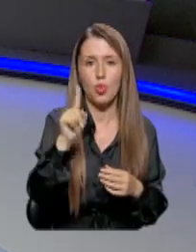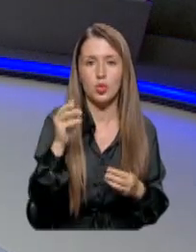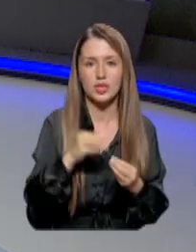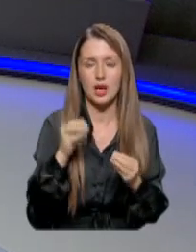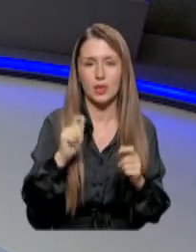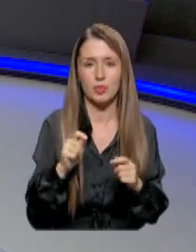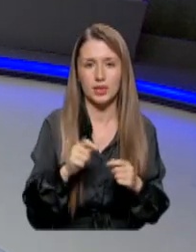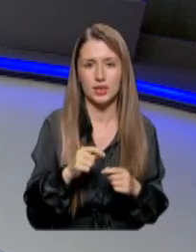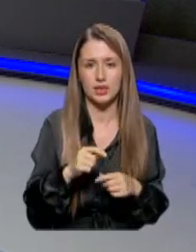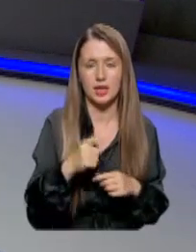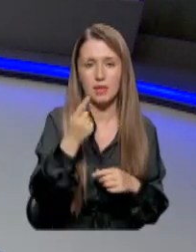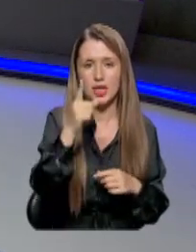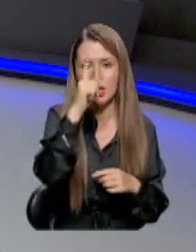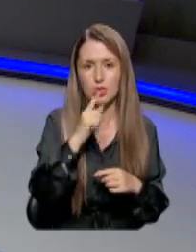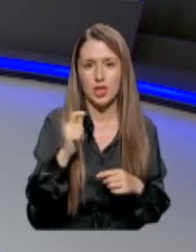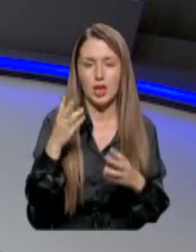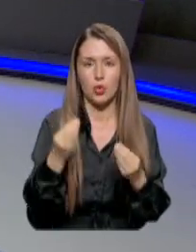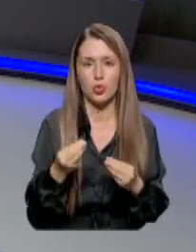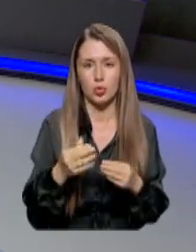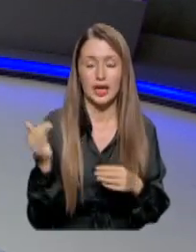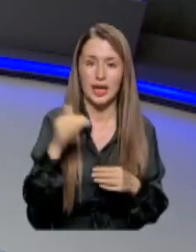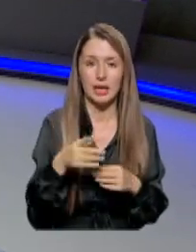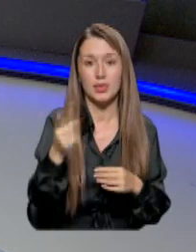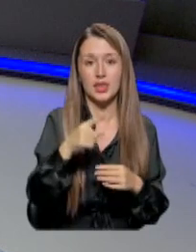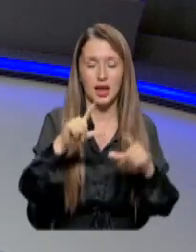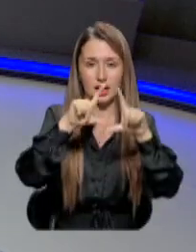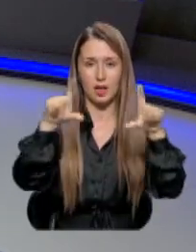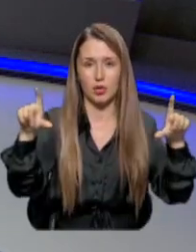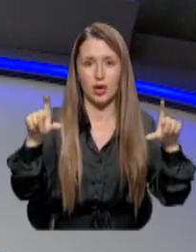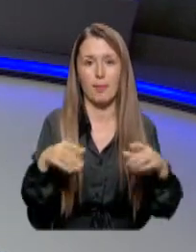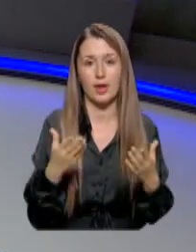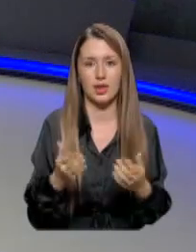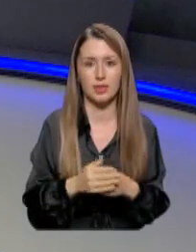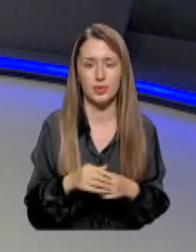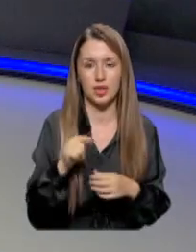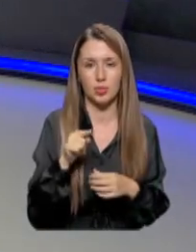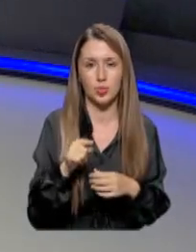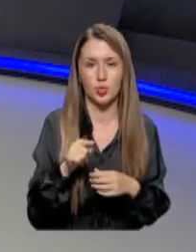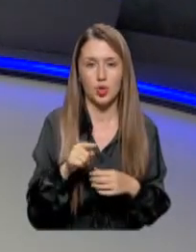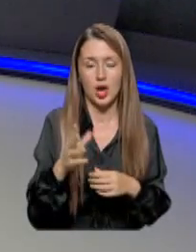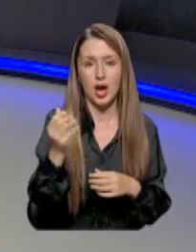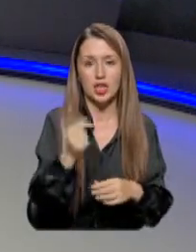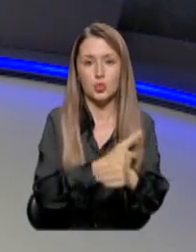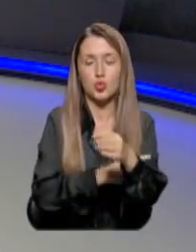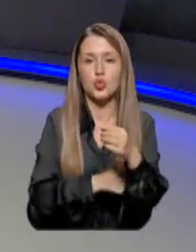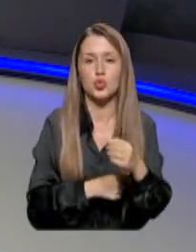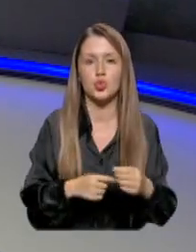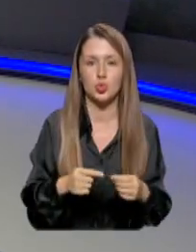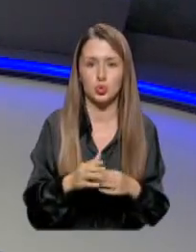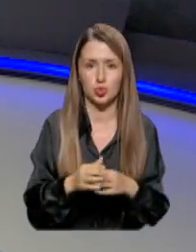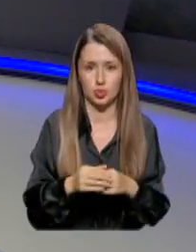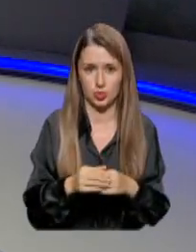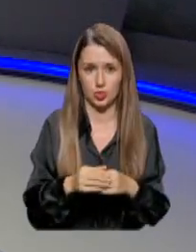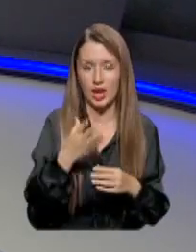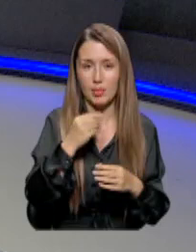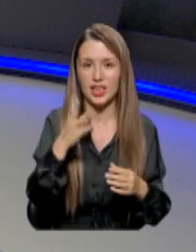yapıldı. 1100 lira oldu. Gelelim diğer tabloya. Peki bu alım gücünün, emekli ikramiyesinin